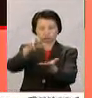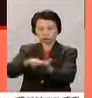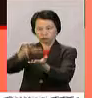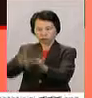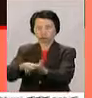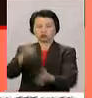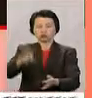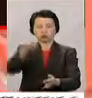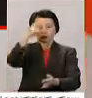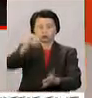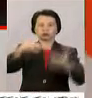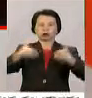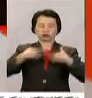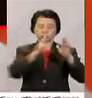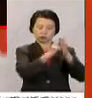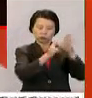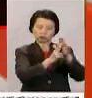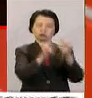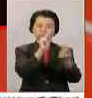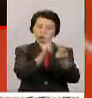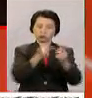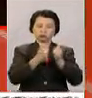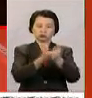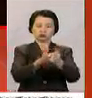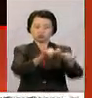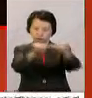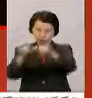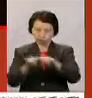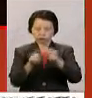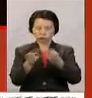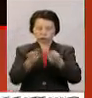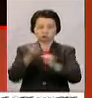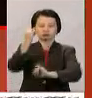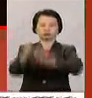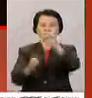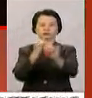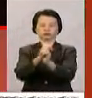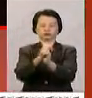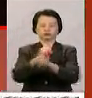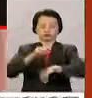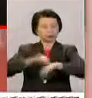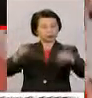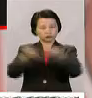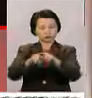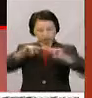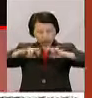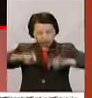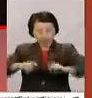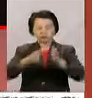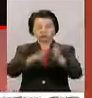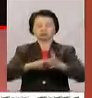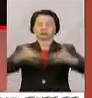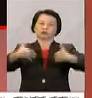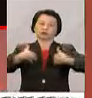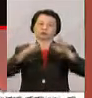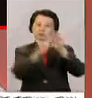perlu untuk mewujudkan undang-undang yang sesuai mengikut piawaian pengurusan antarabangsa. Pada masa sama, mengkaji keperluan